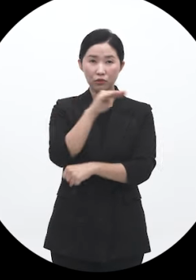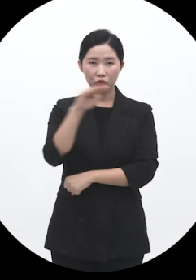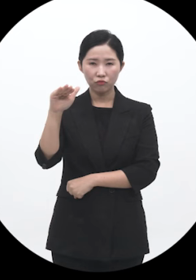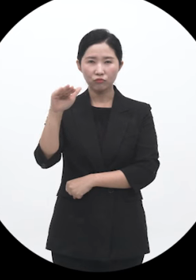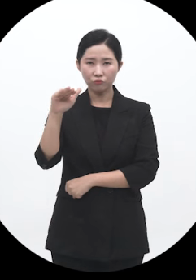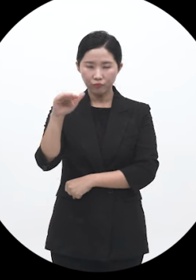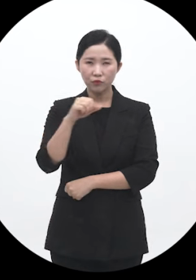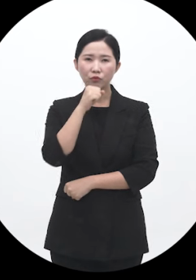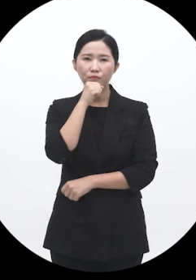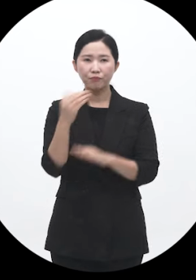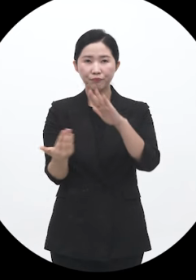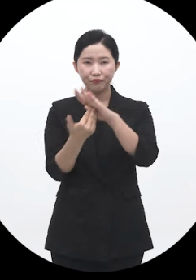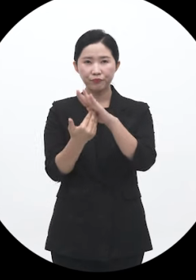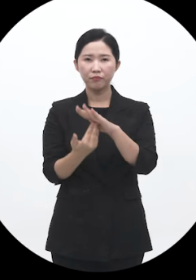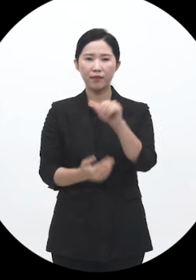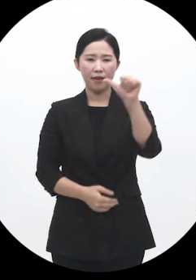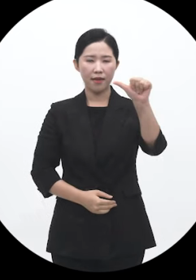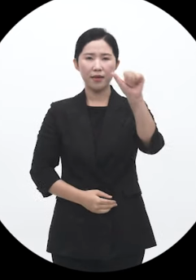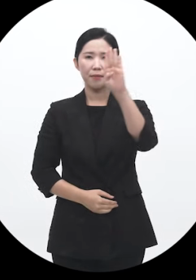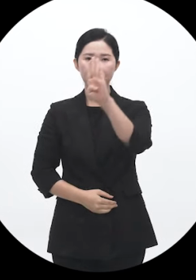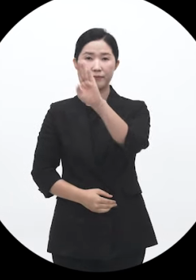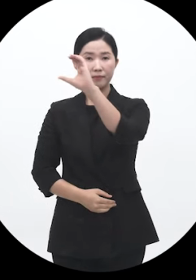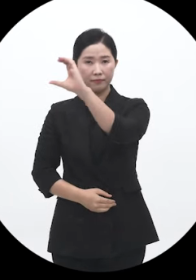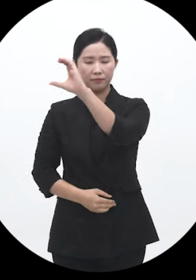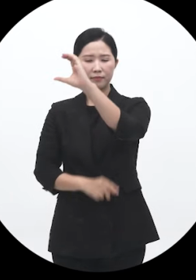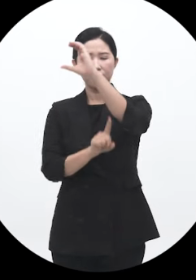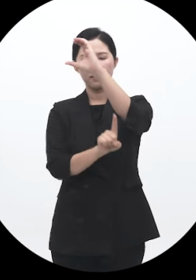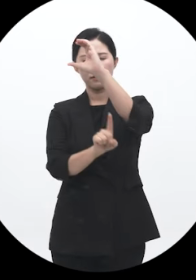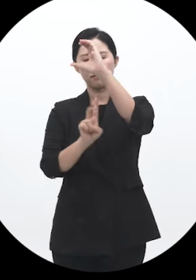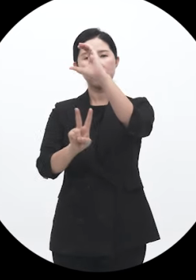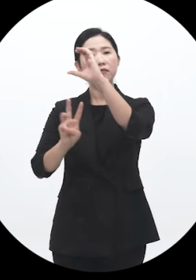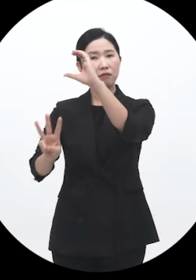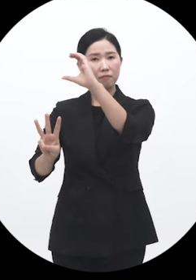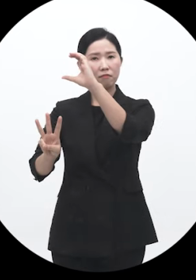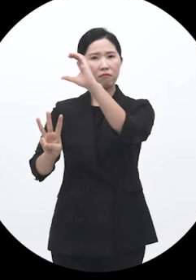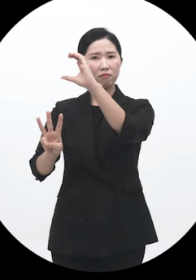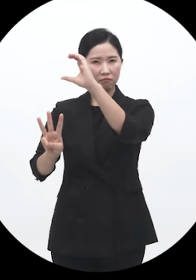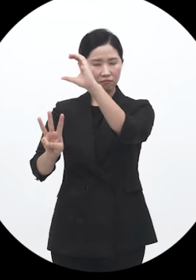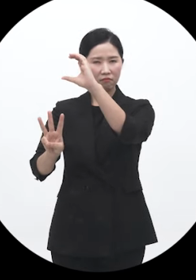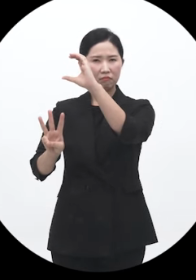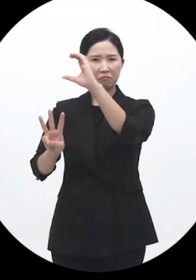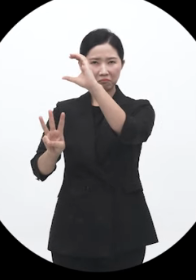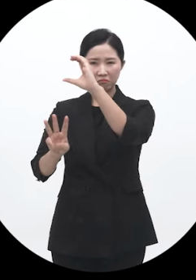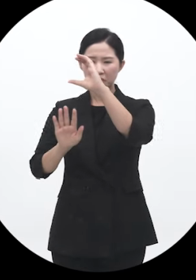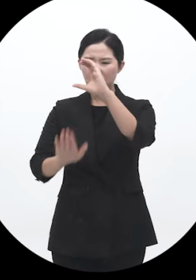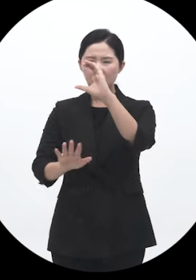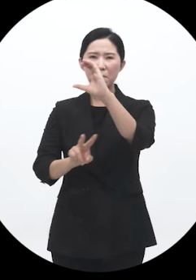B, C를 각각 1, 2, 3등급으로 환산하였는데